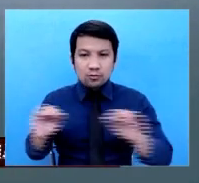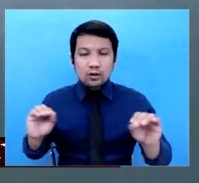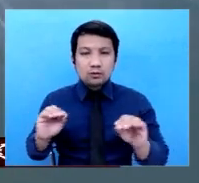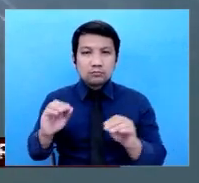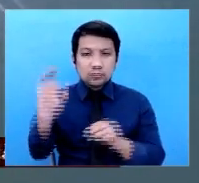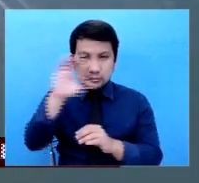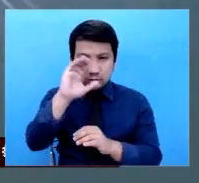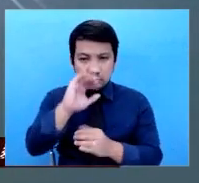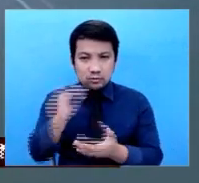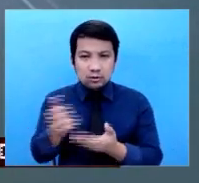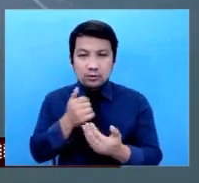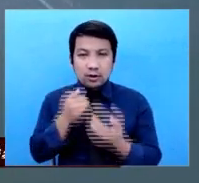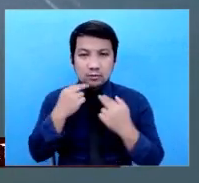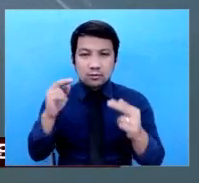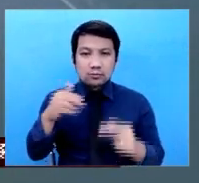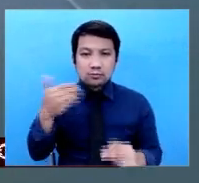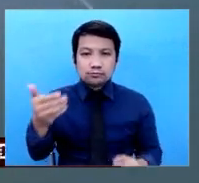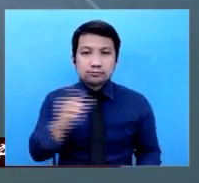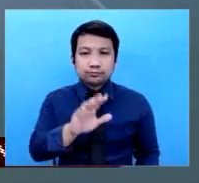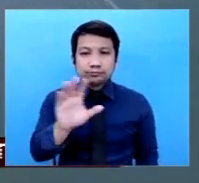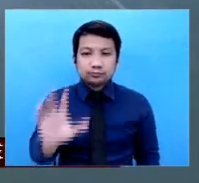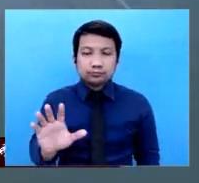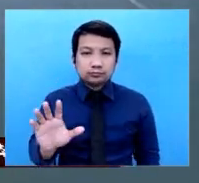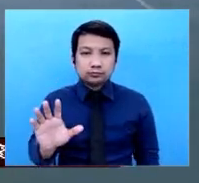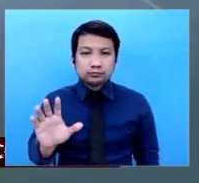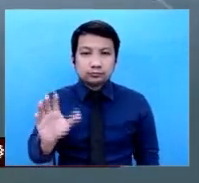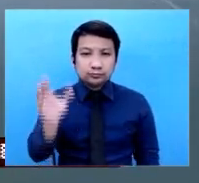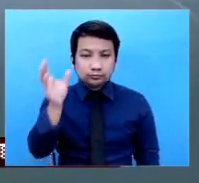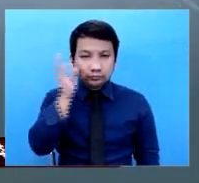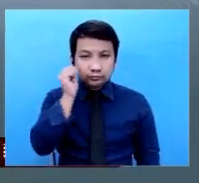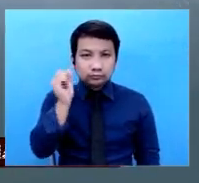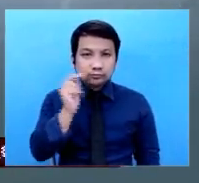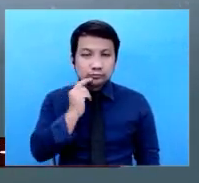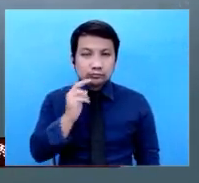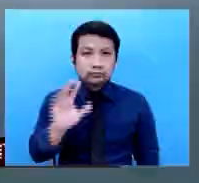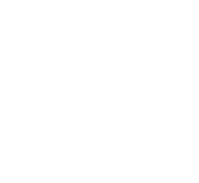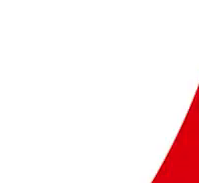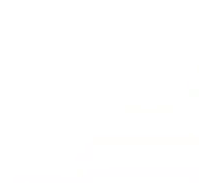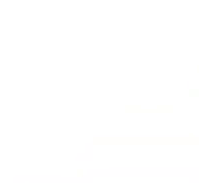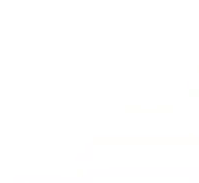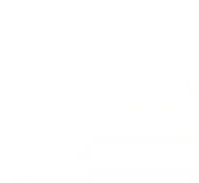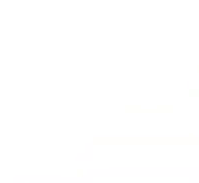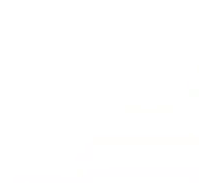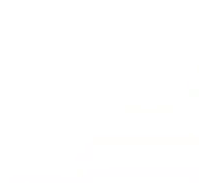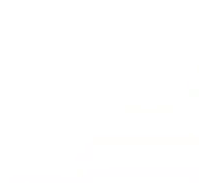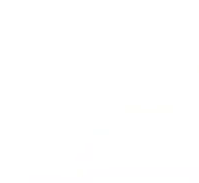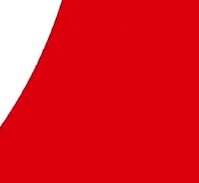Nagbabalita mula sa frontline, Camille Samonte, News 5.